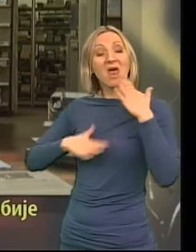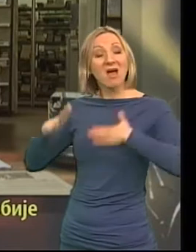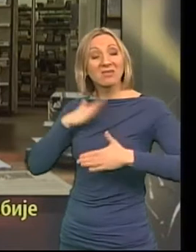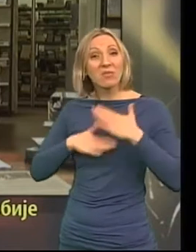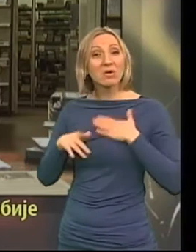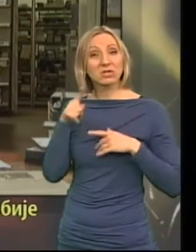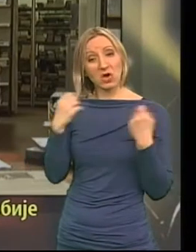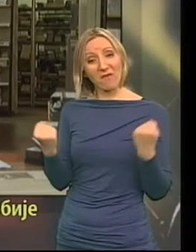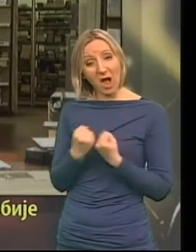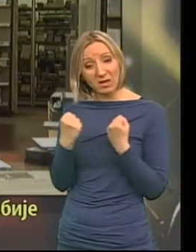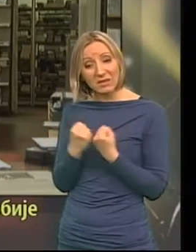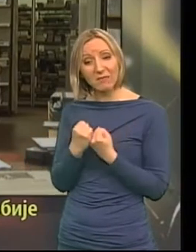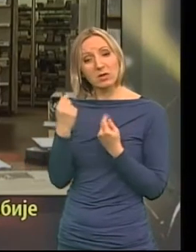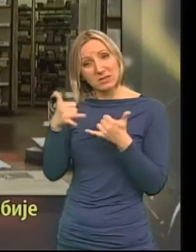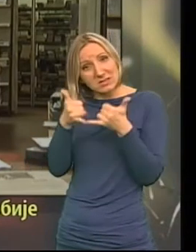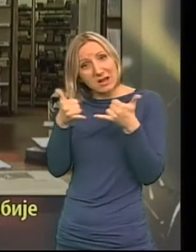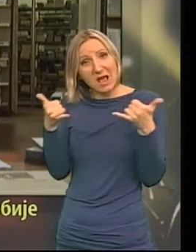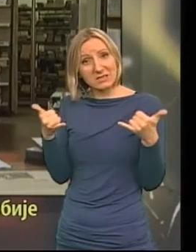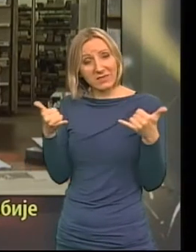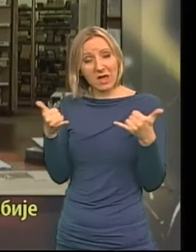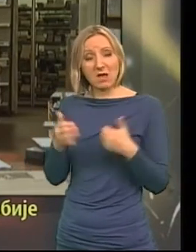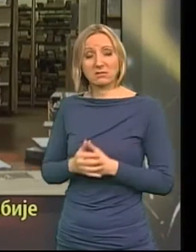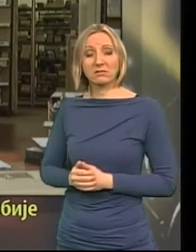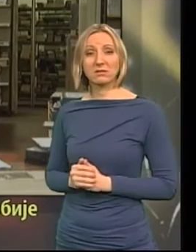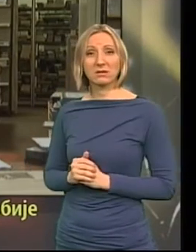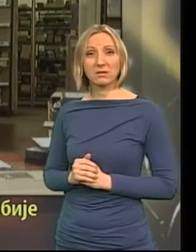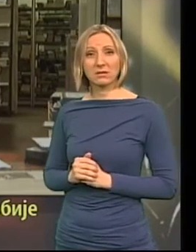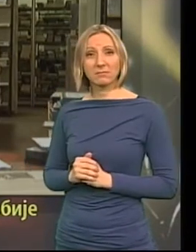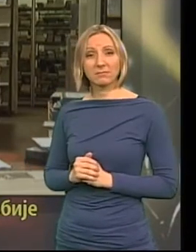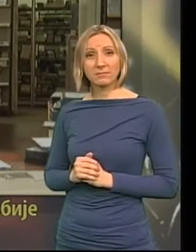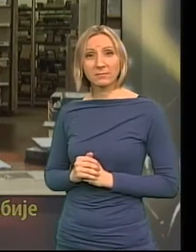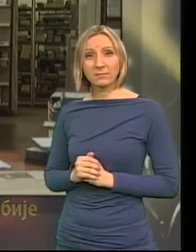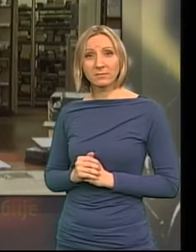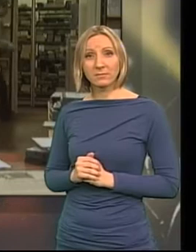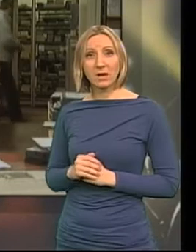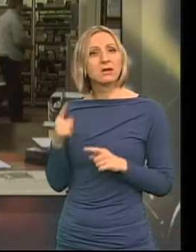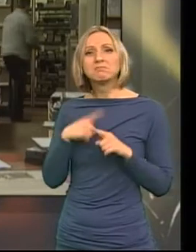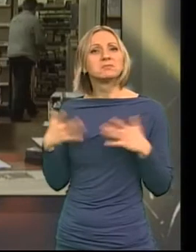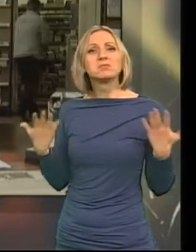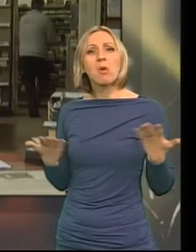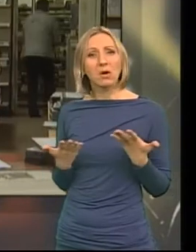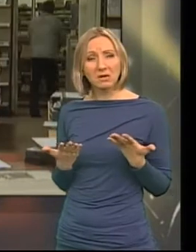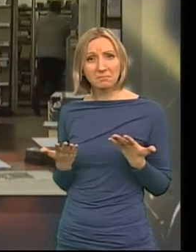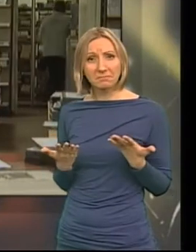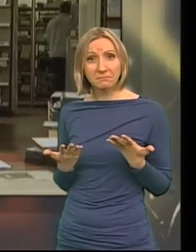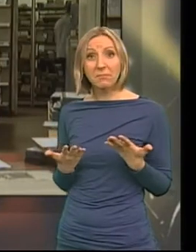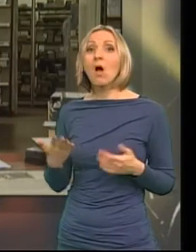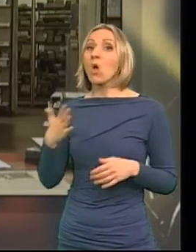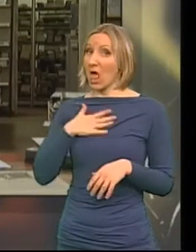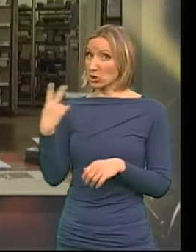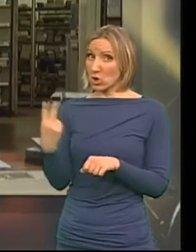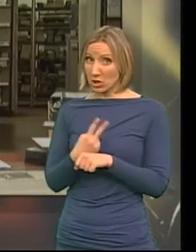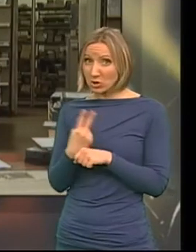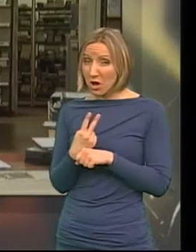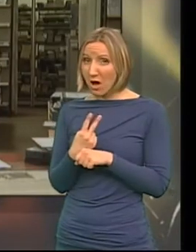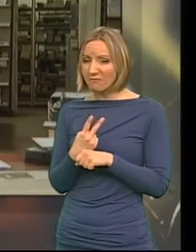aktivnost se razvijati i dalje, jer u našoj zemlji